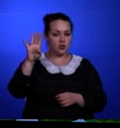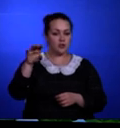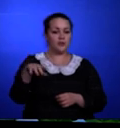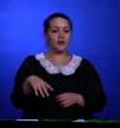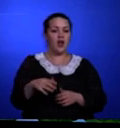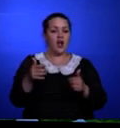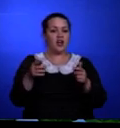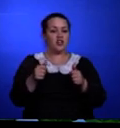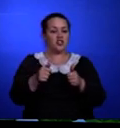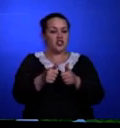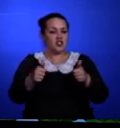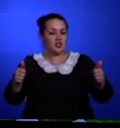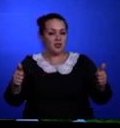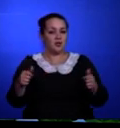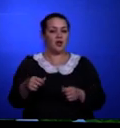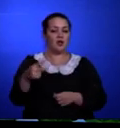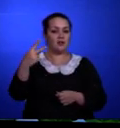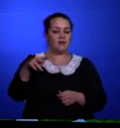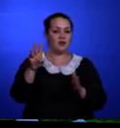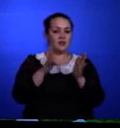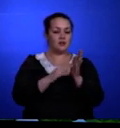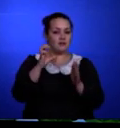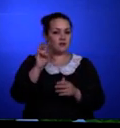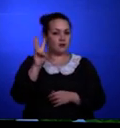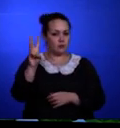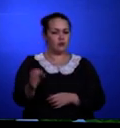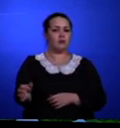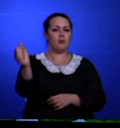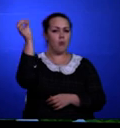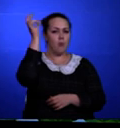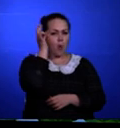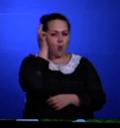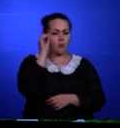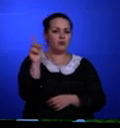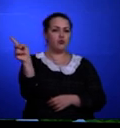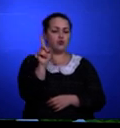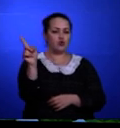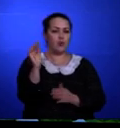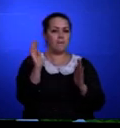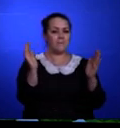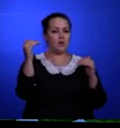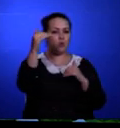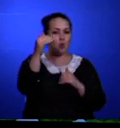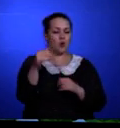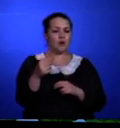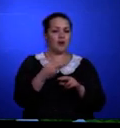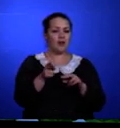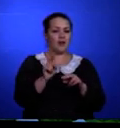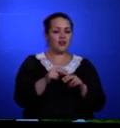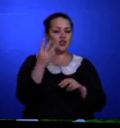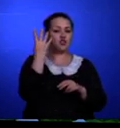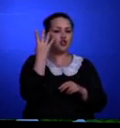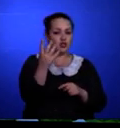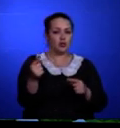сантиметров мы уже с вами помним что прямоугольник это четырехугольник у